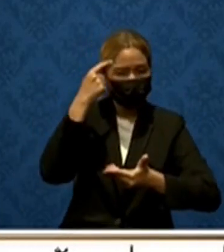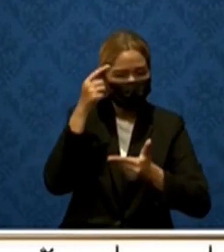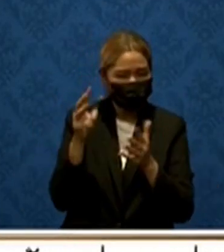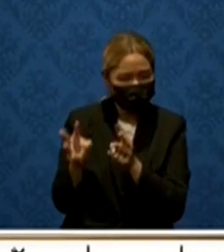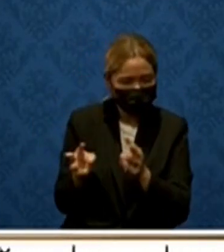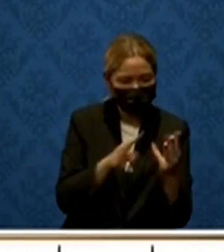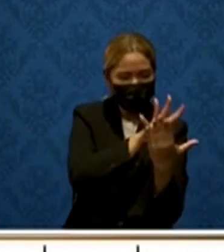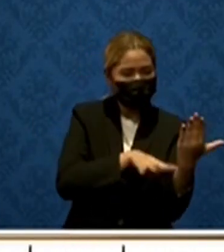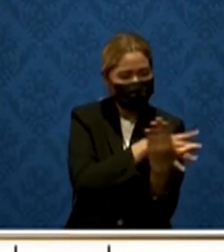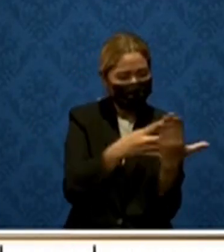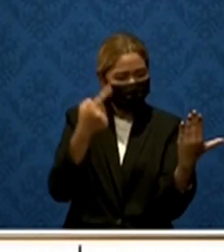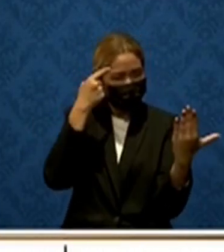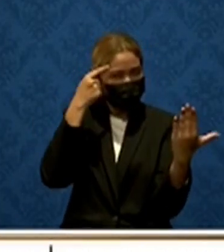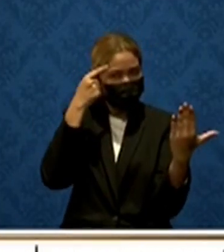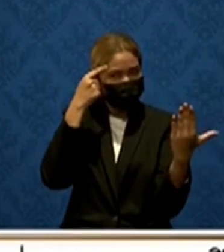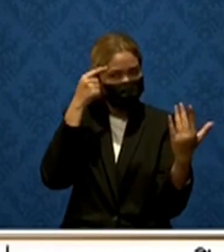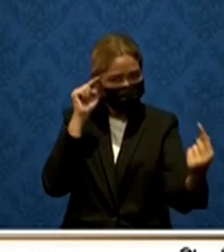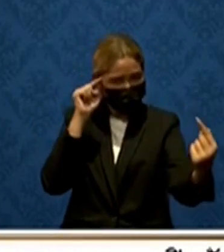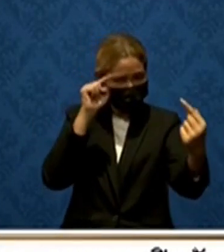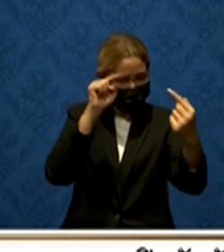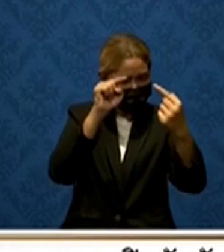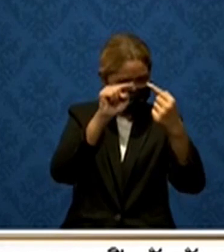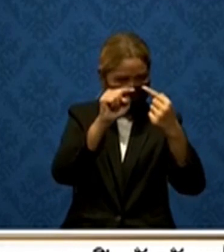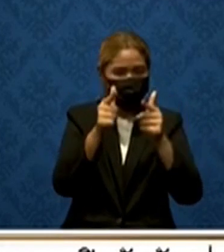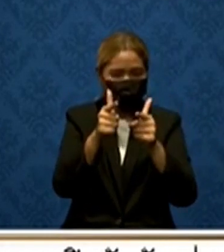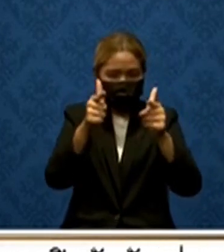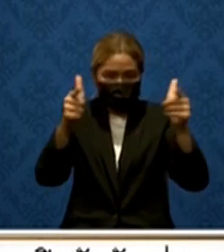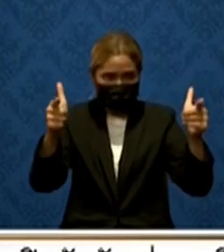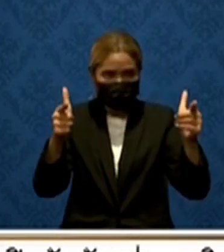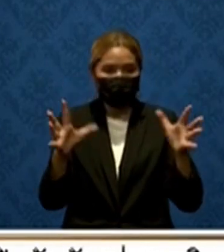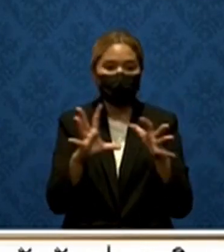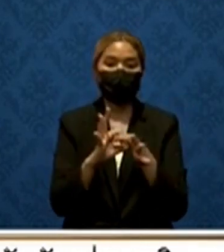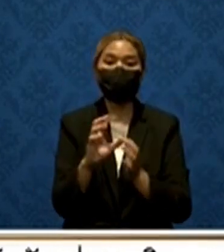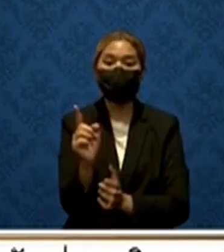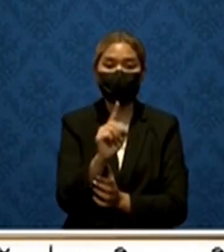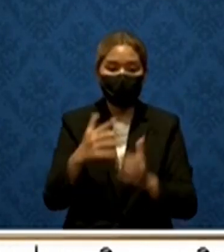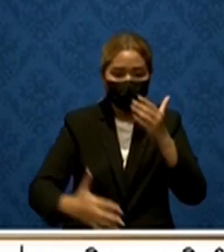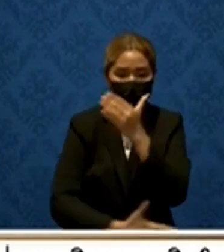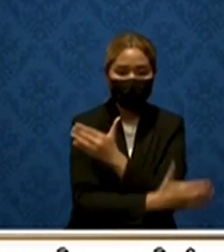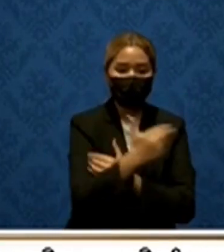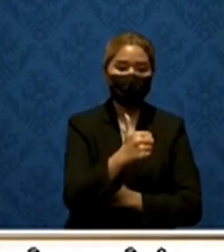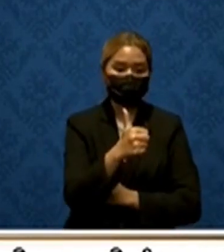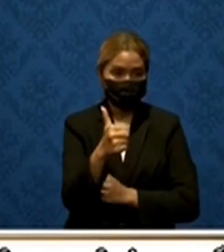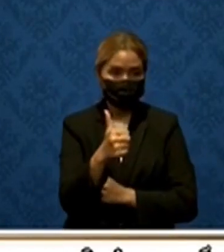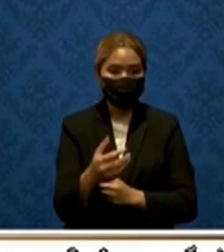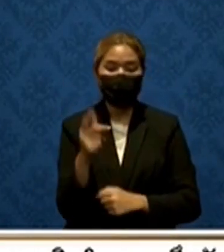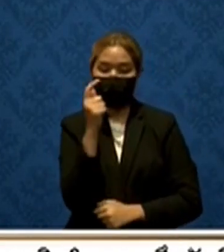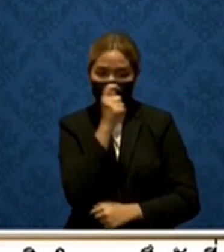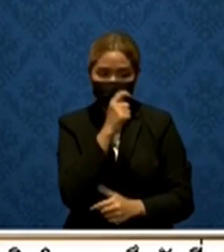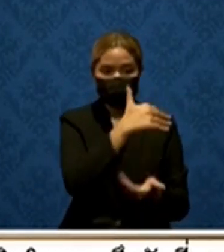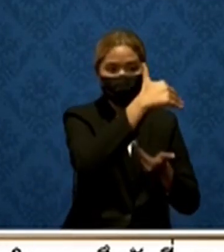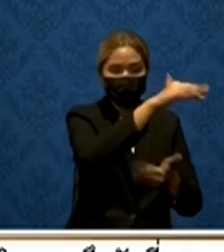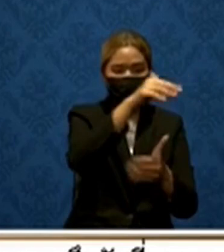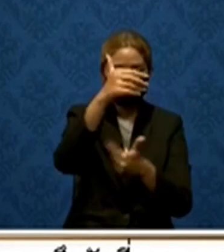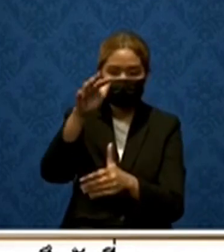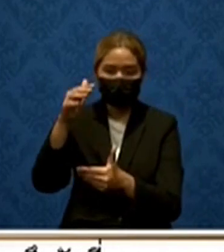คิดใลกว่านั้นก็คือเราตองมองทั้งสองด้านขณะที่เราเห็นวามัเป็นโอกาสในการส่งออกอาหารไปทั่วโล